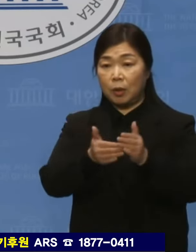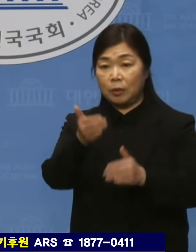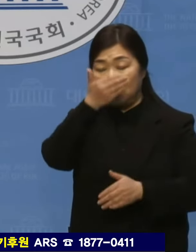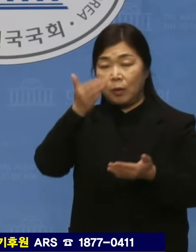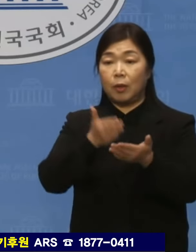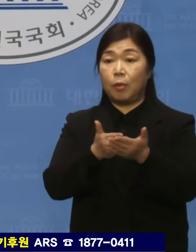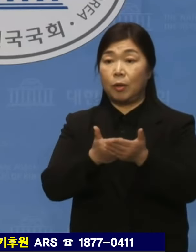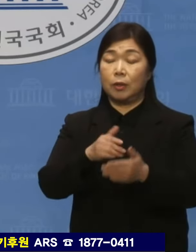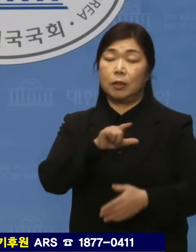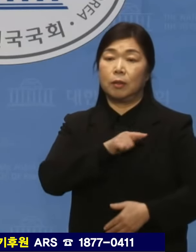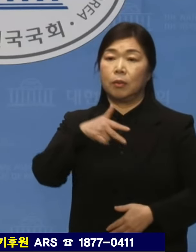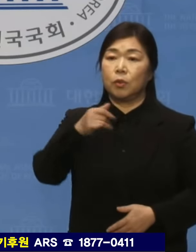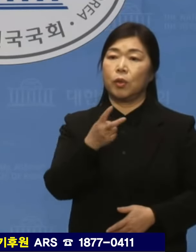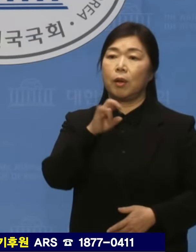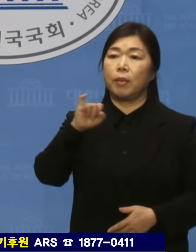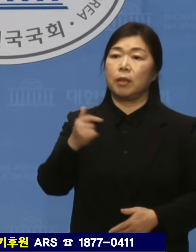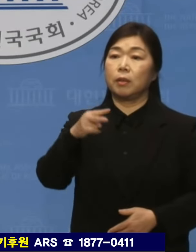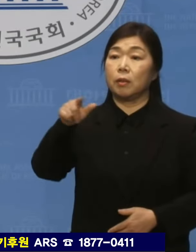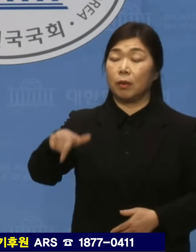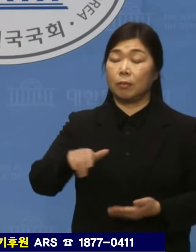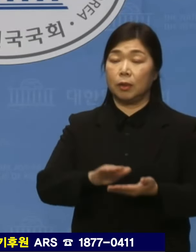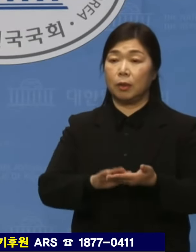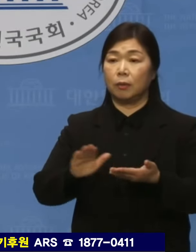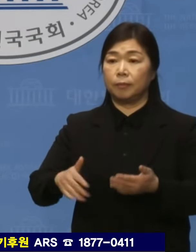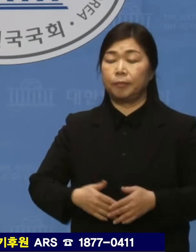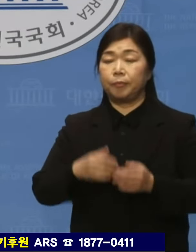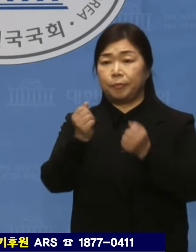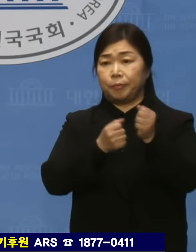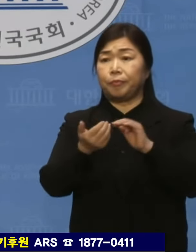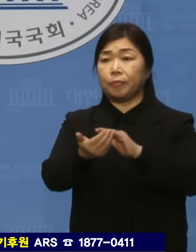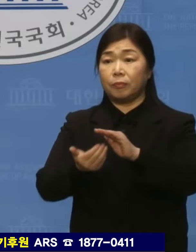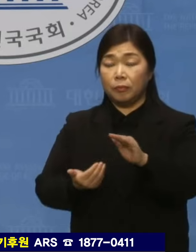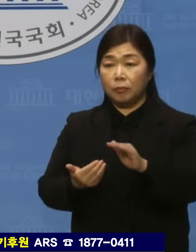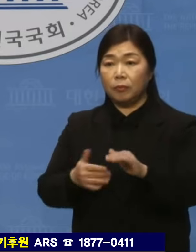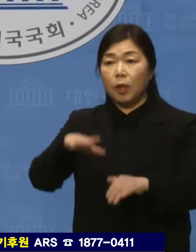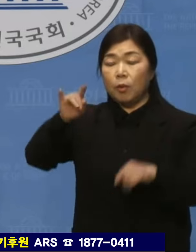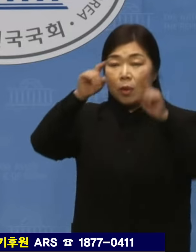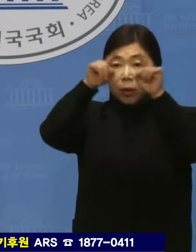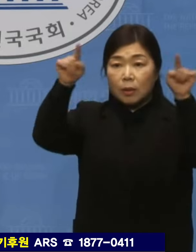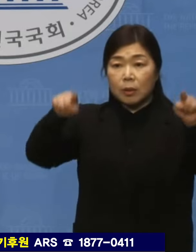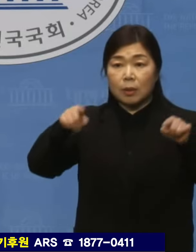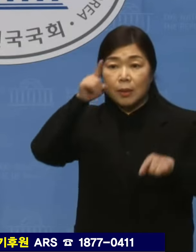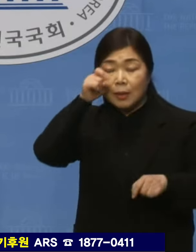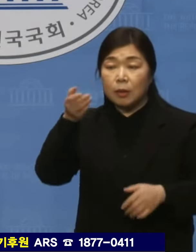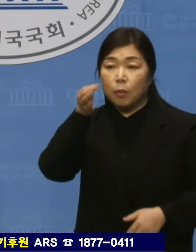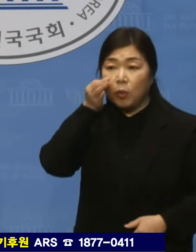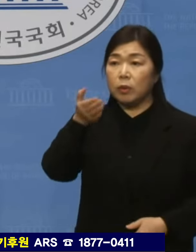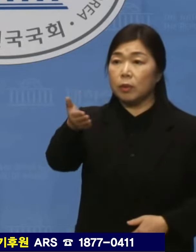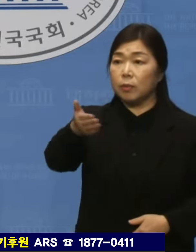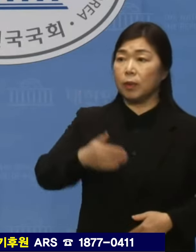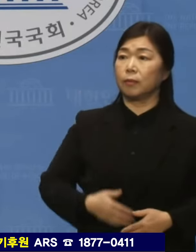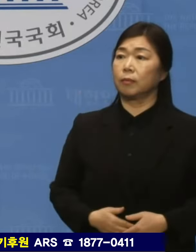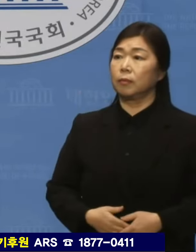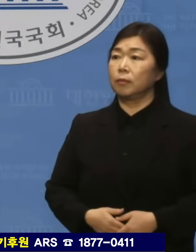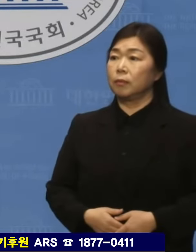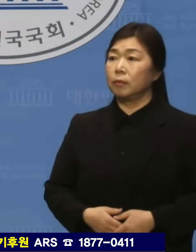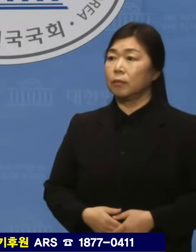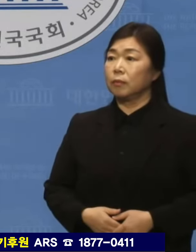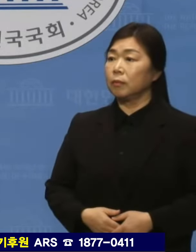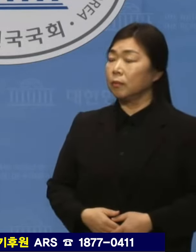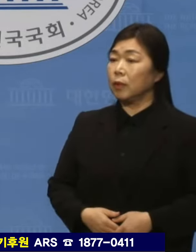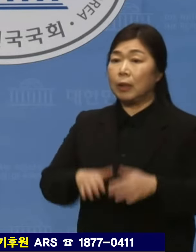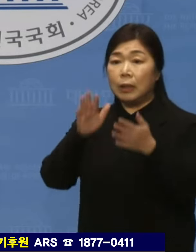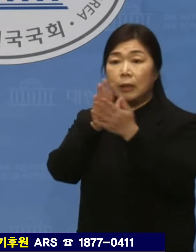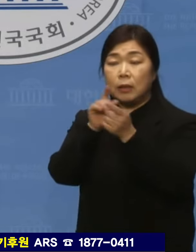더불어민주당 청년대변인 최민석입니다. 브리핑 시작 전에 사진을 먼저 좀 보여드리겠습니다.